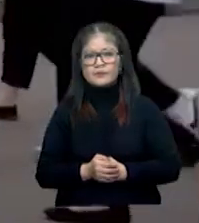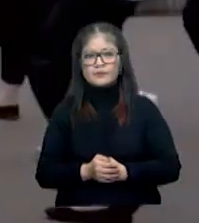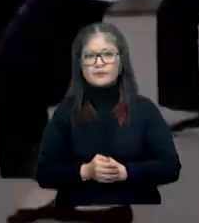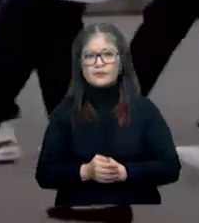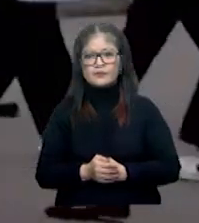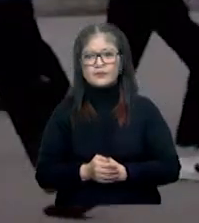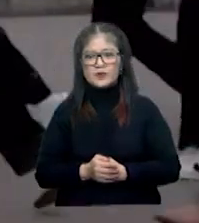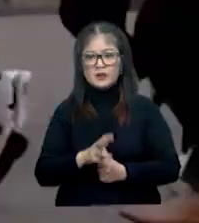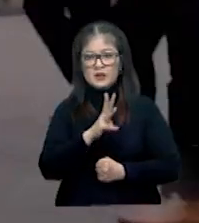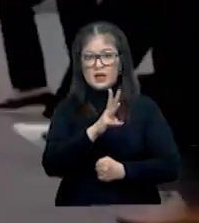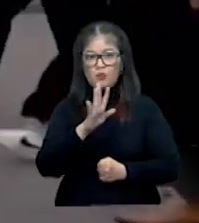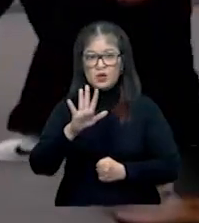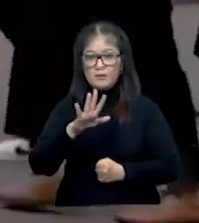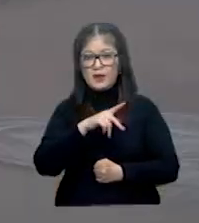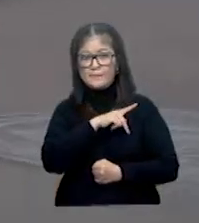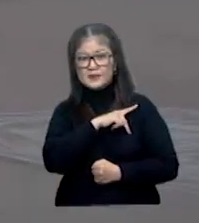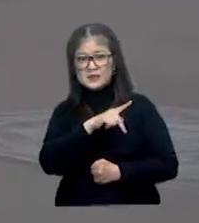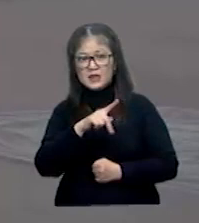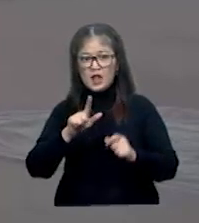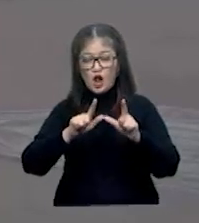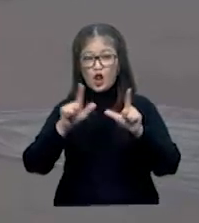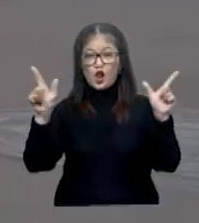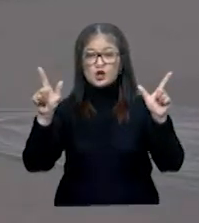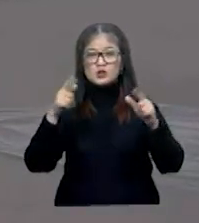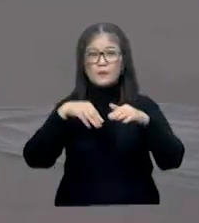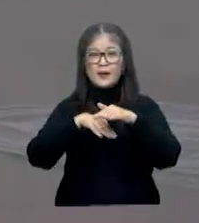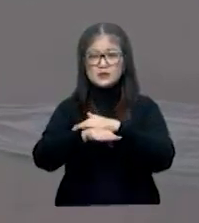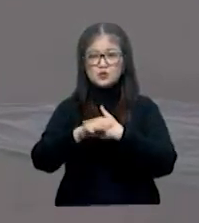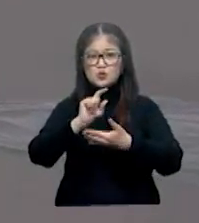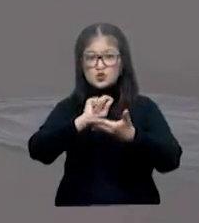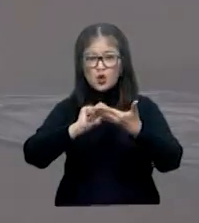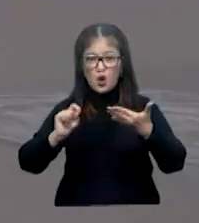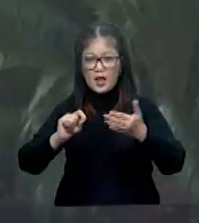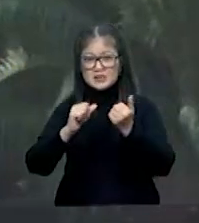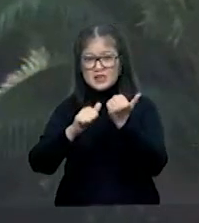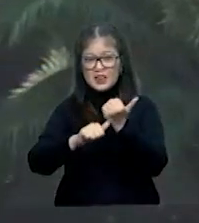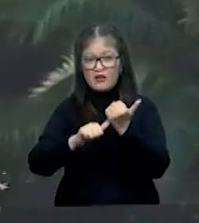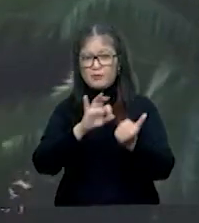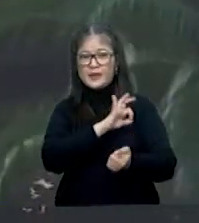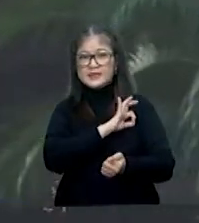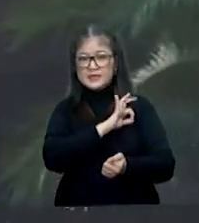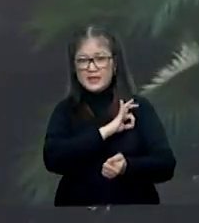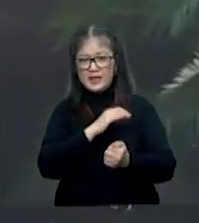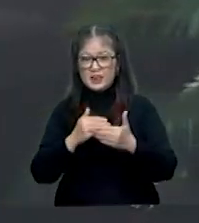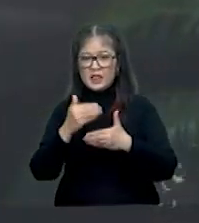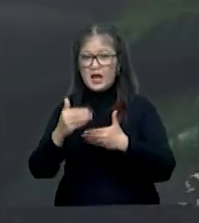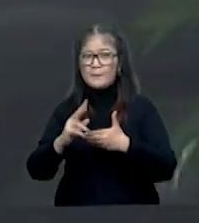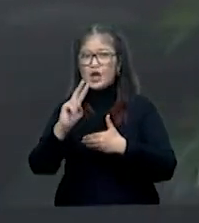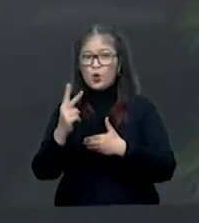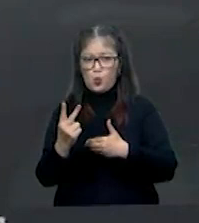Sebanyak 35 peserta dinyatakan lolos masuk Sekolah Staf Presiden Batch 2 dari sekitar 66.200